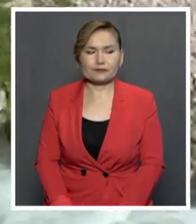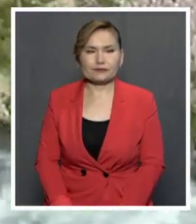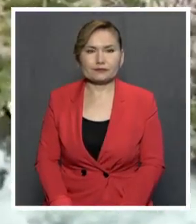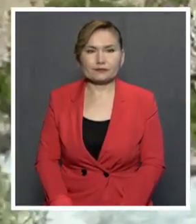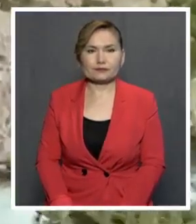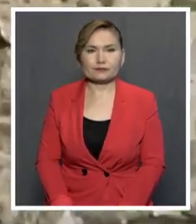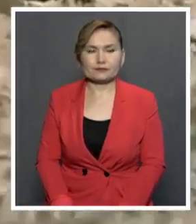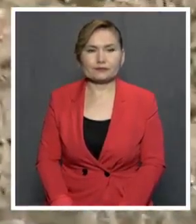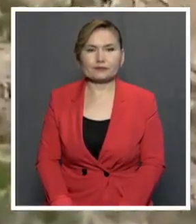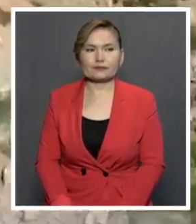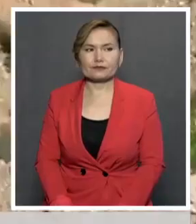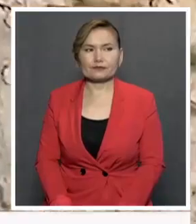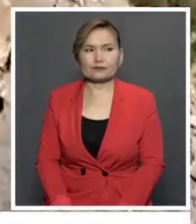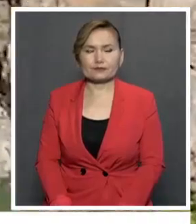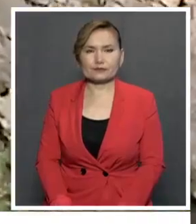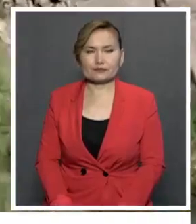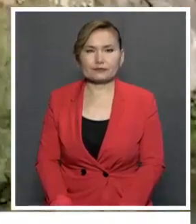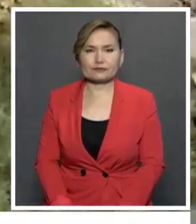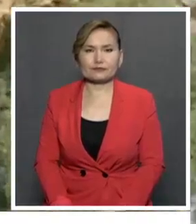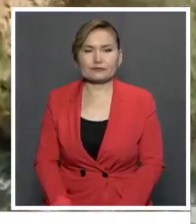Вот, справа.